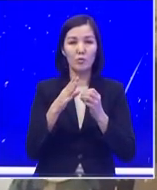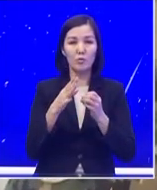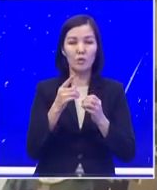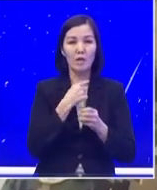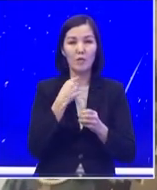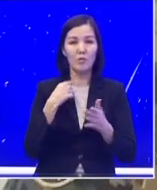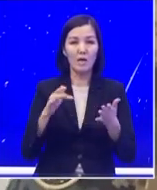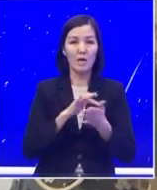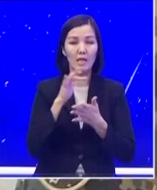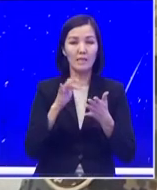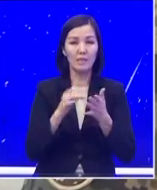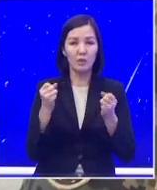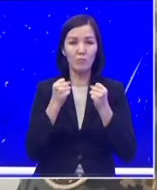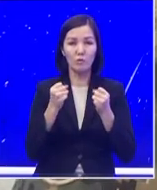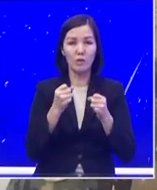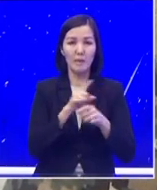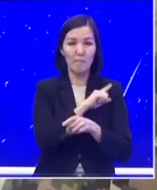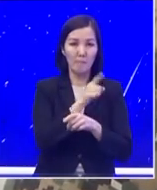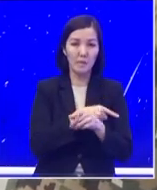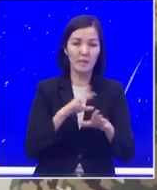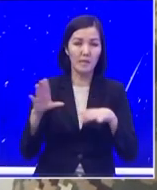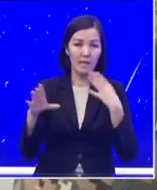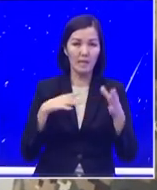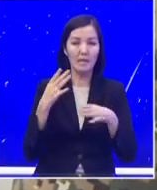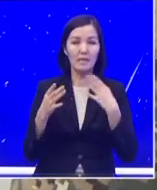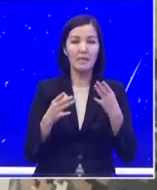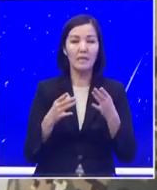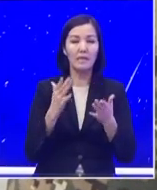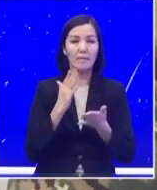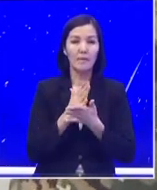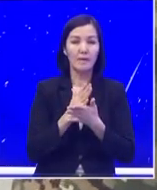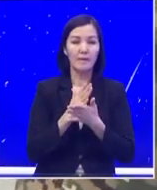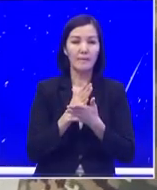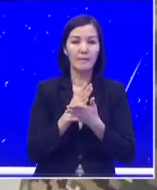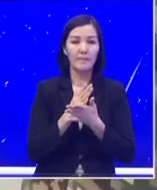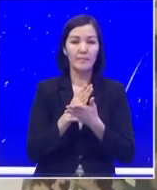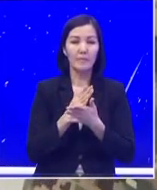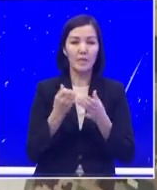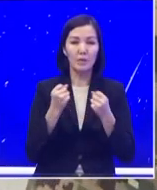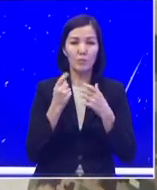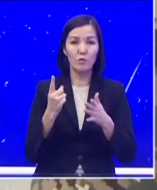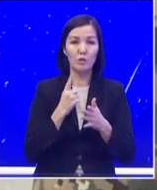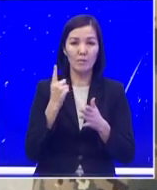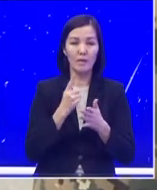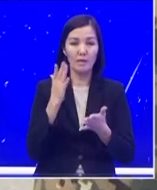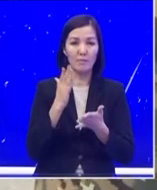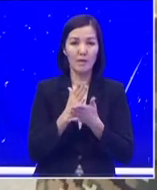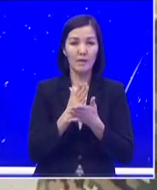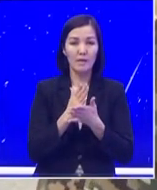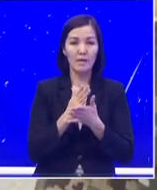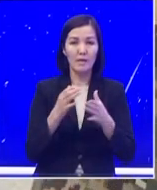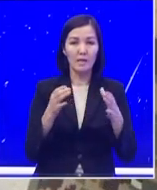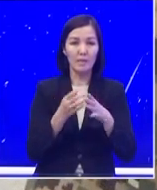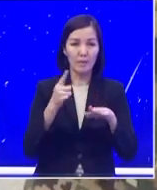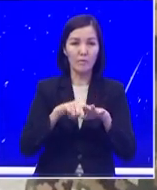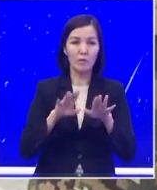Талдықорған қаласының спортшылары мықты дайындалынған, арасында спорт шеберлері бар. Сол команда